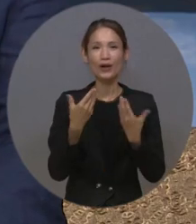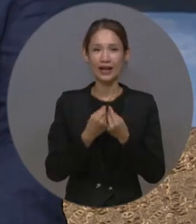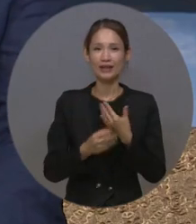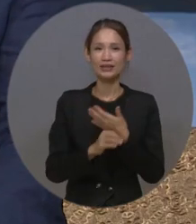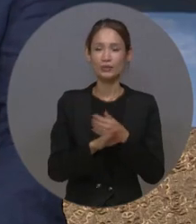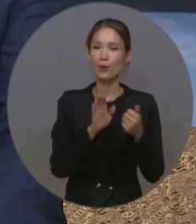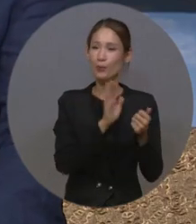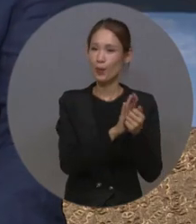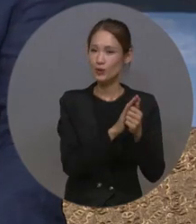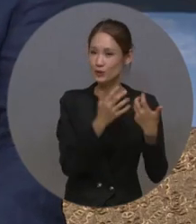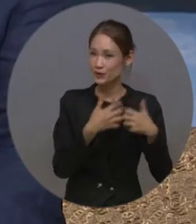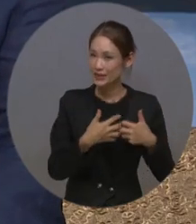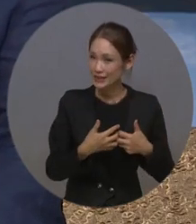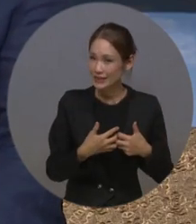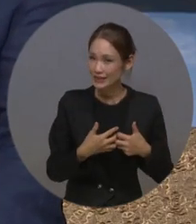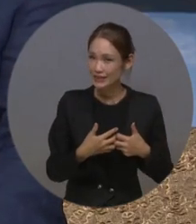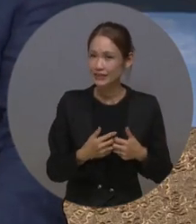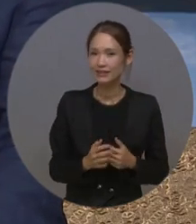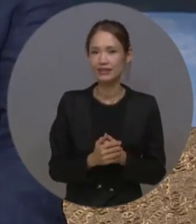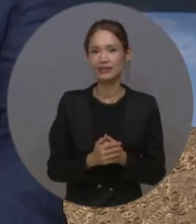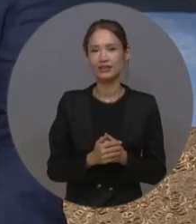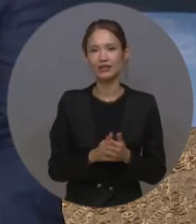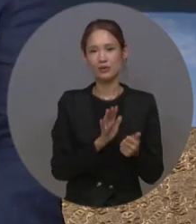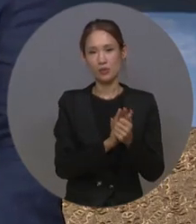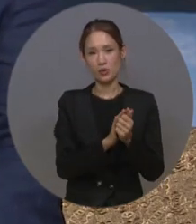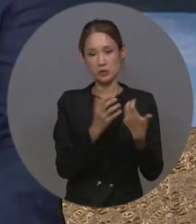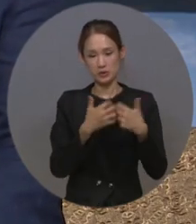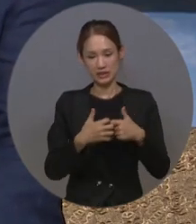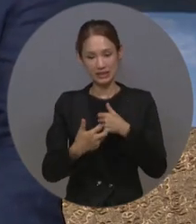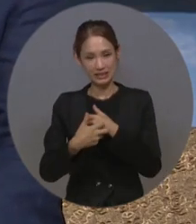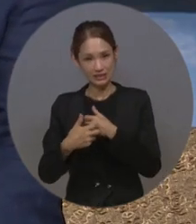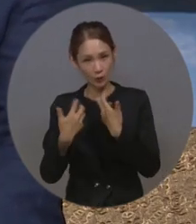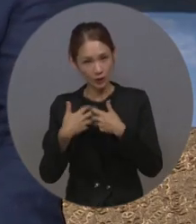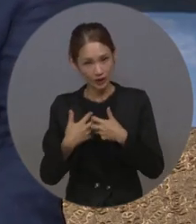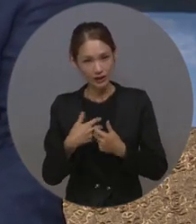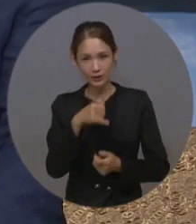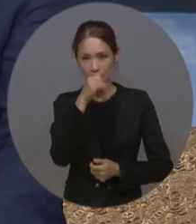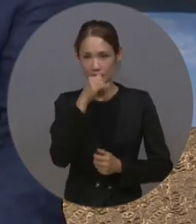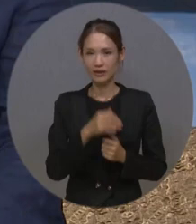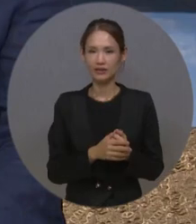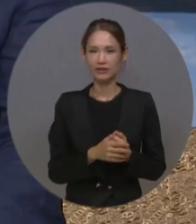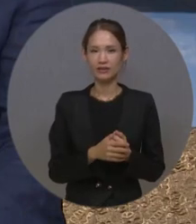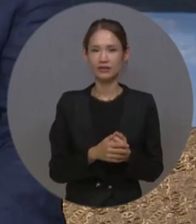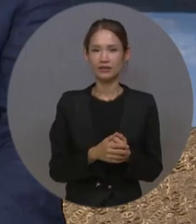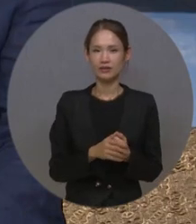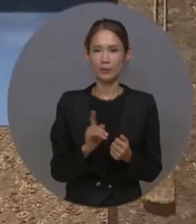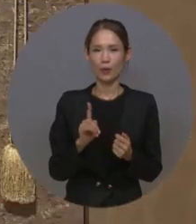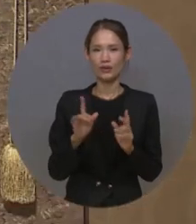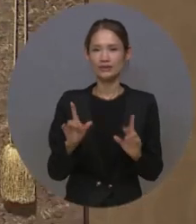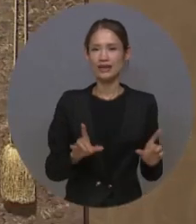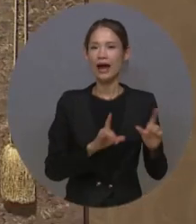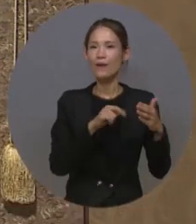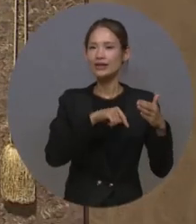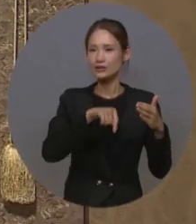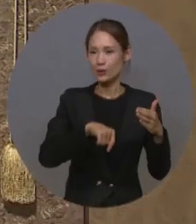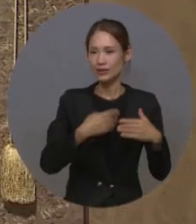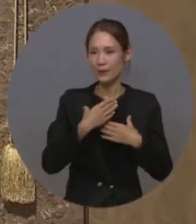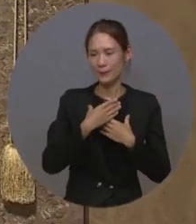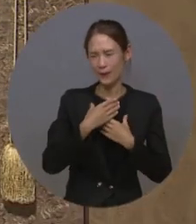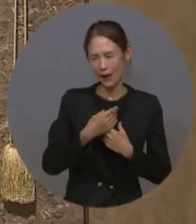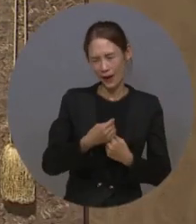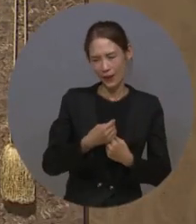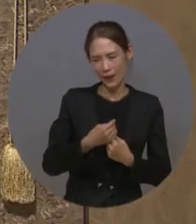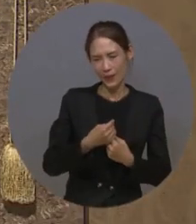보조기기를 만드시는 건가요? 보조기구도 있고 의료기구도 있고 그러니까 아~ 생활 속에서 편하게 네. 할 수 있는